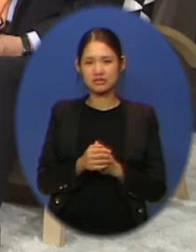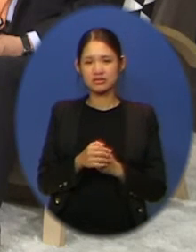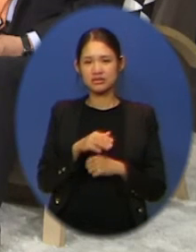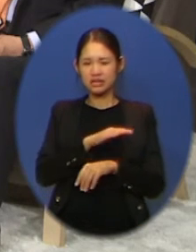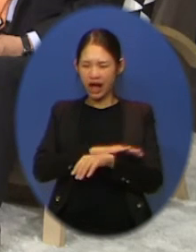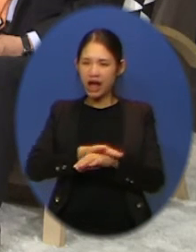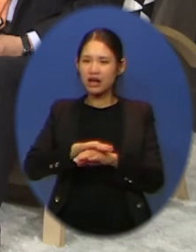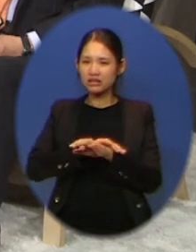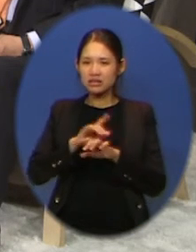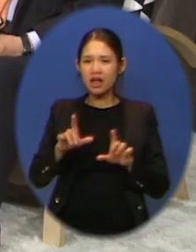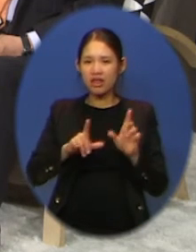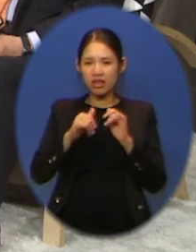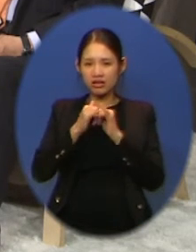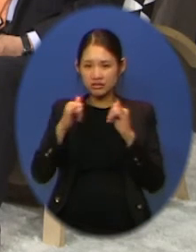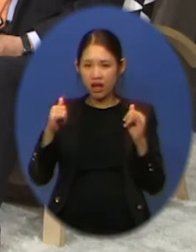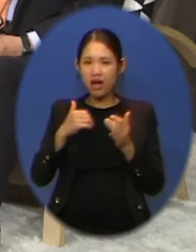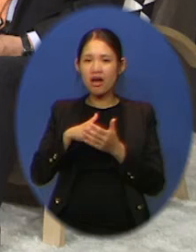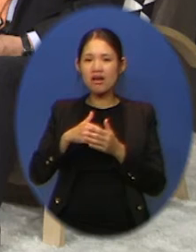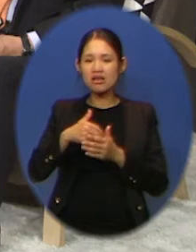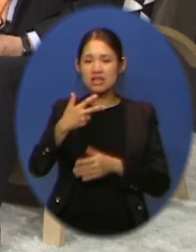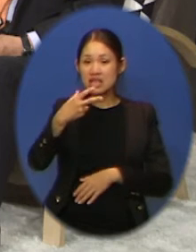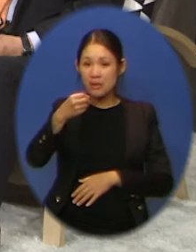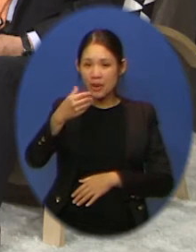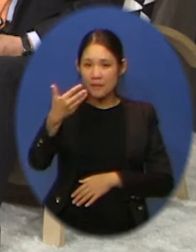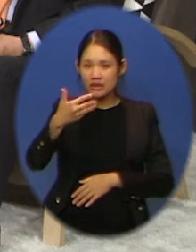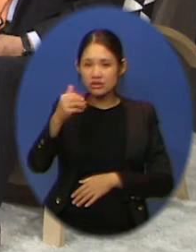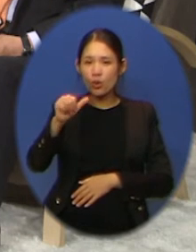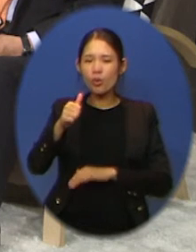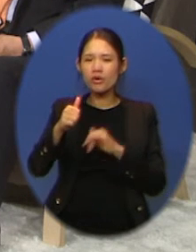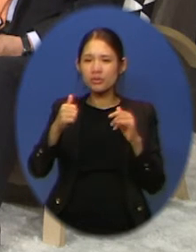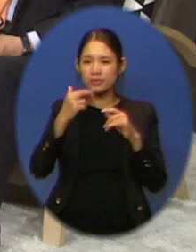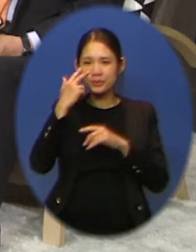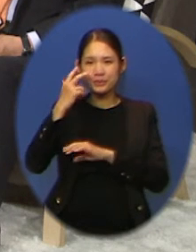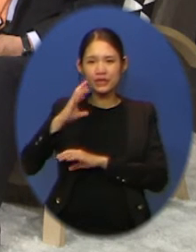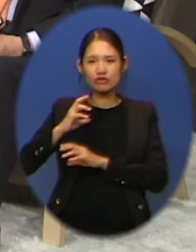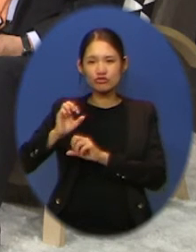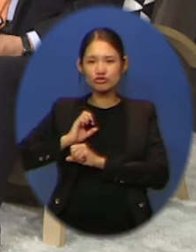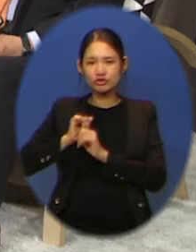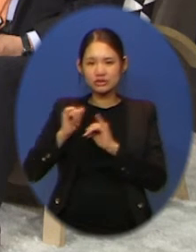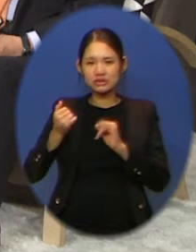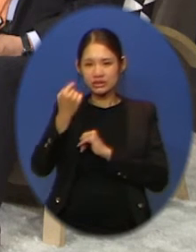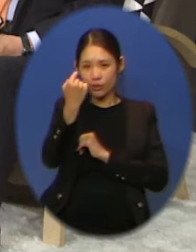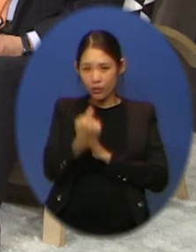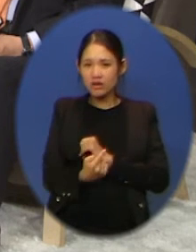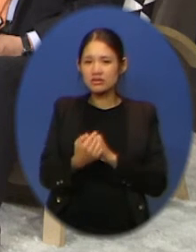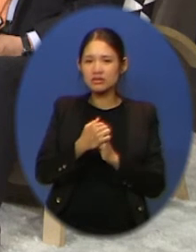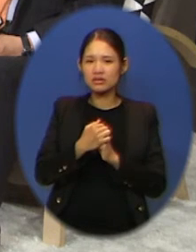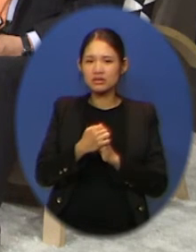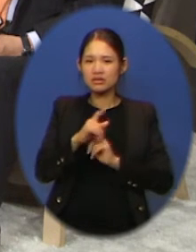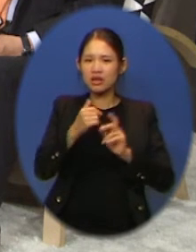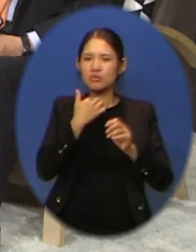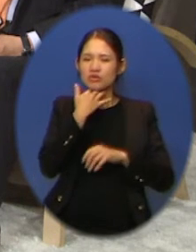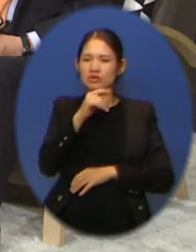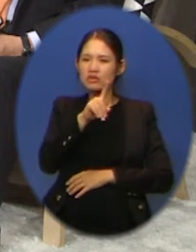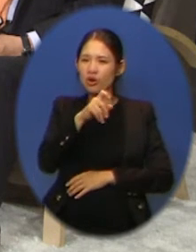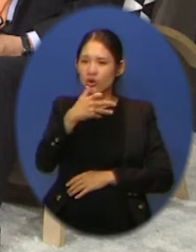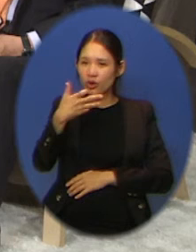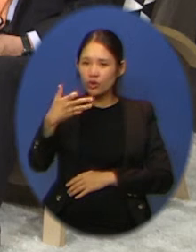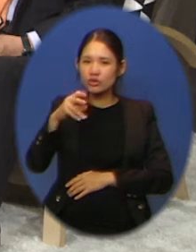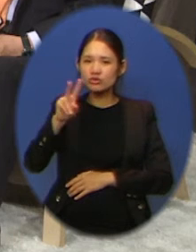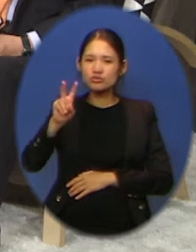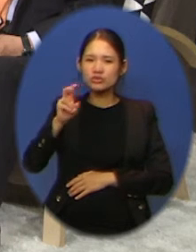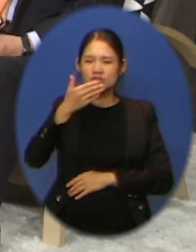나라가 2만 8,500명의 미국 군인이 이제 와 있는데 전부 19, 20살 된 젊은 애들이 와 있는데